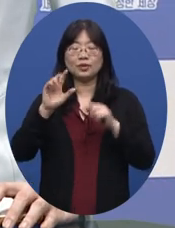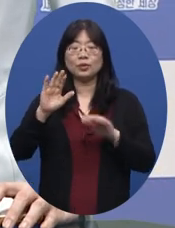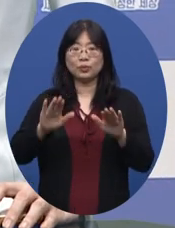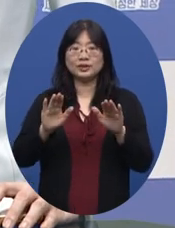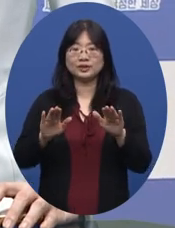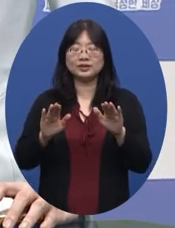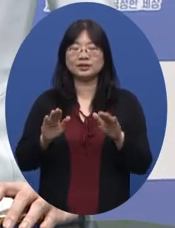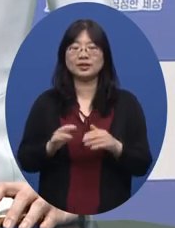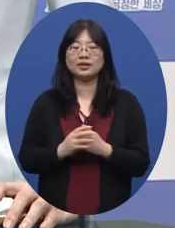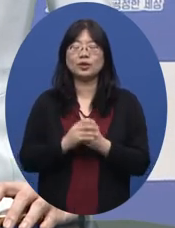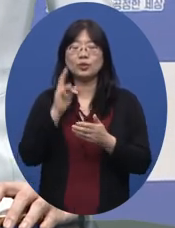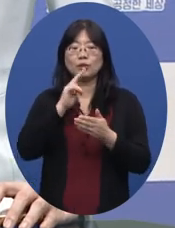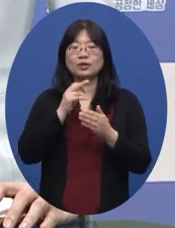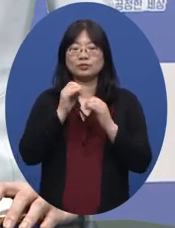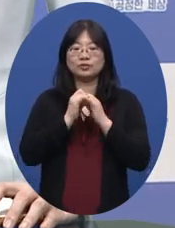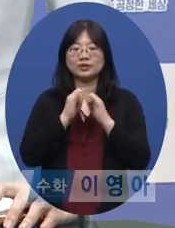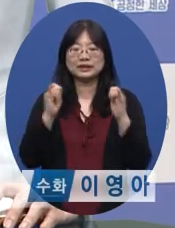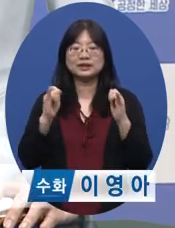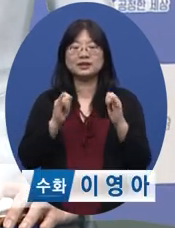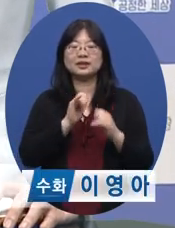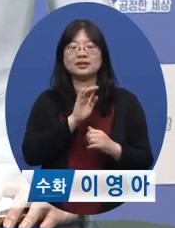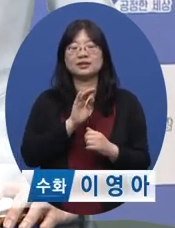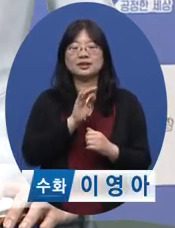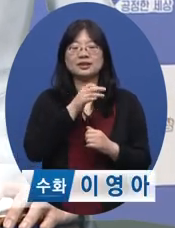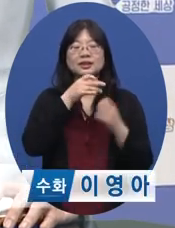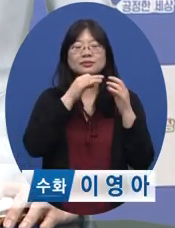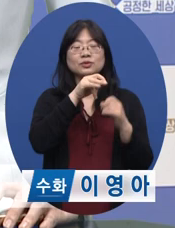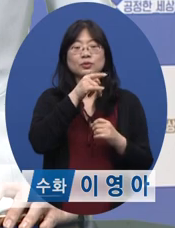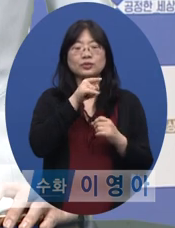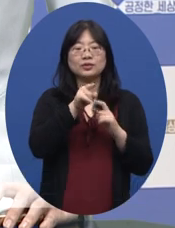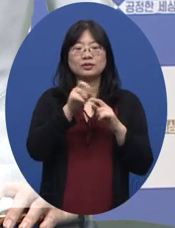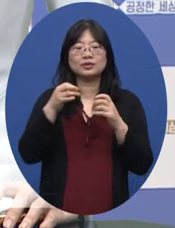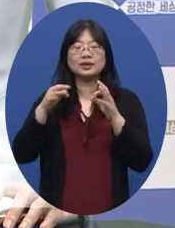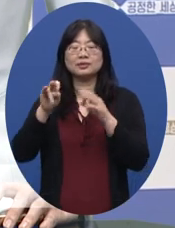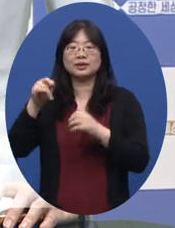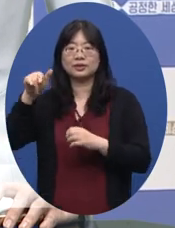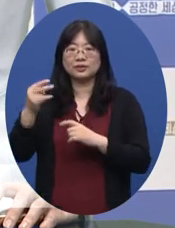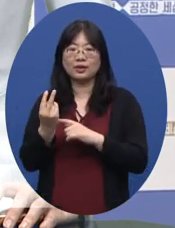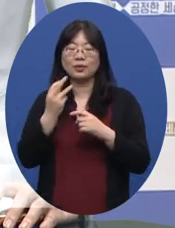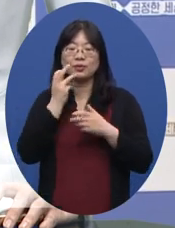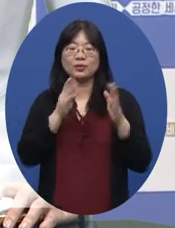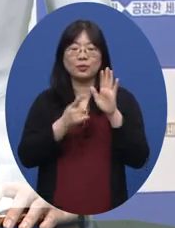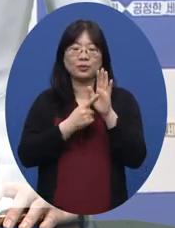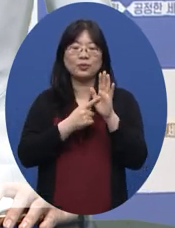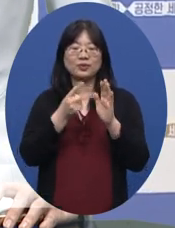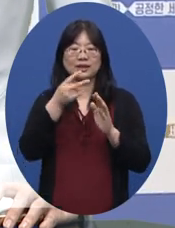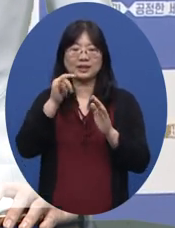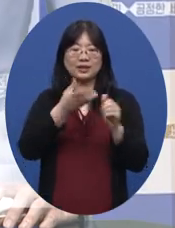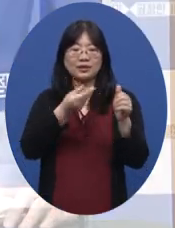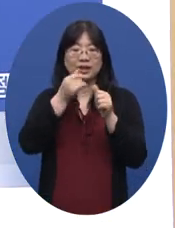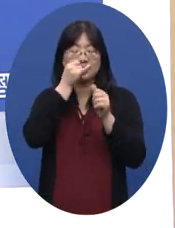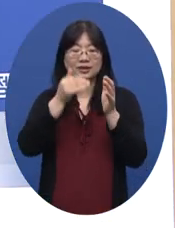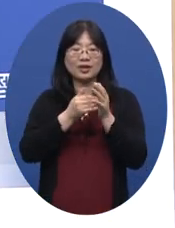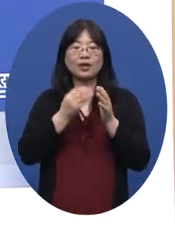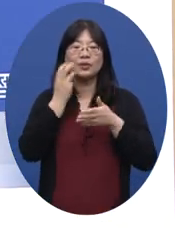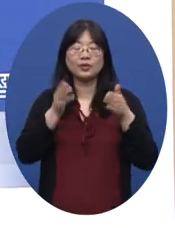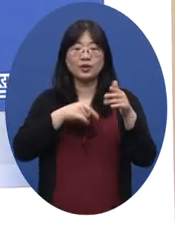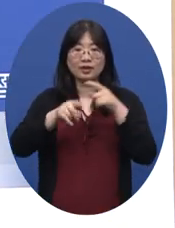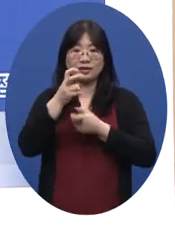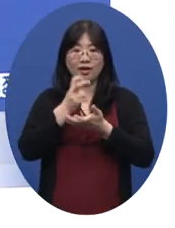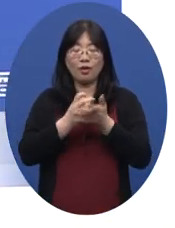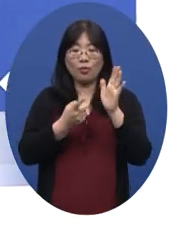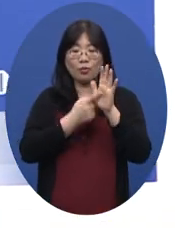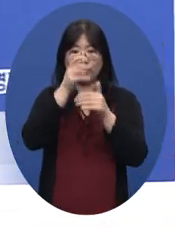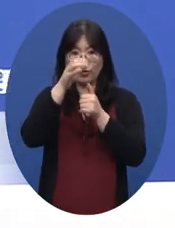14일 오늘 가수 김정수와 배우 김민교가 경기도 홍보대사로 위촉돼 2년간 경기지역화폐 등 각종 경기도